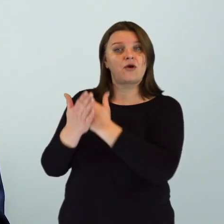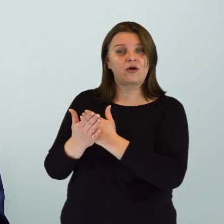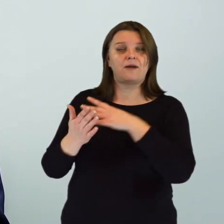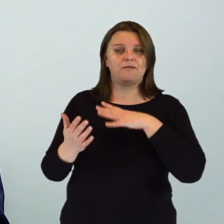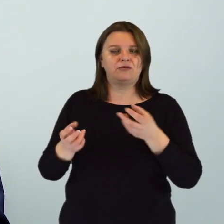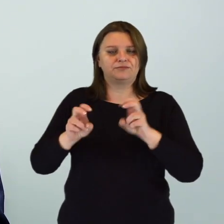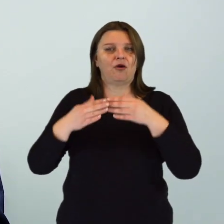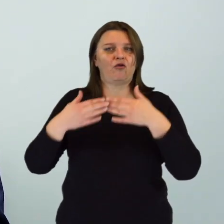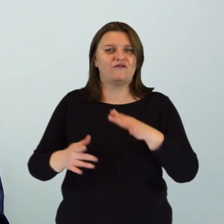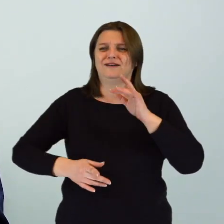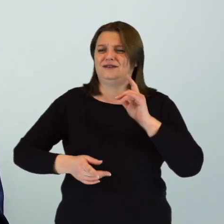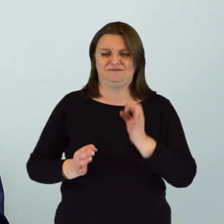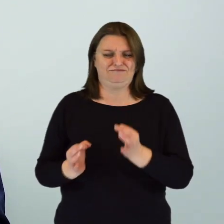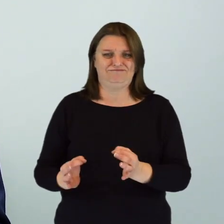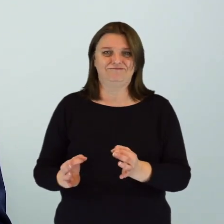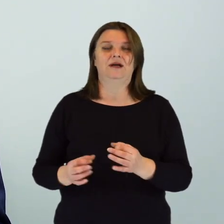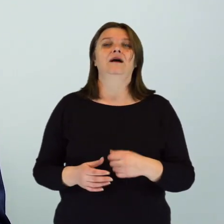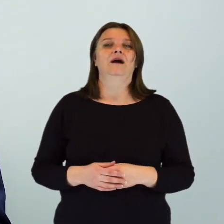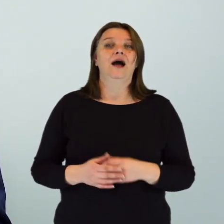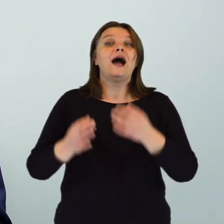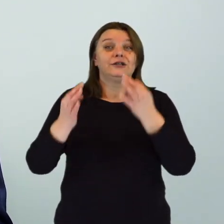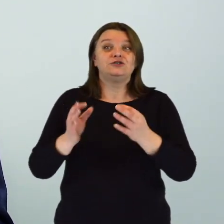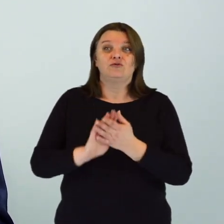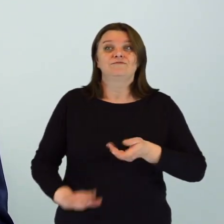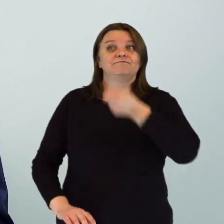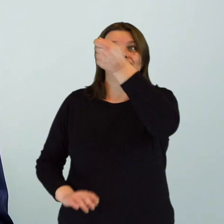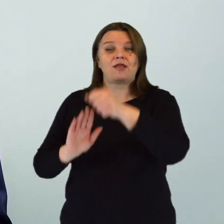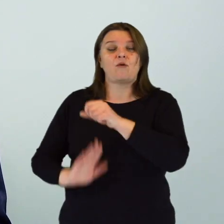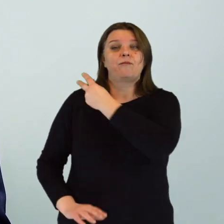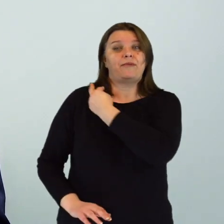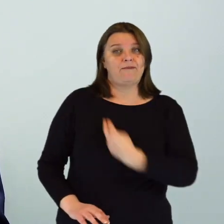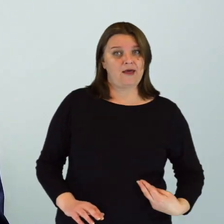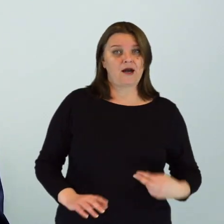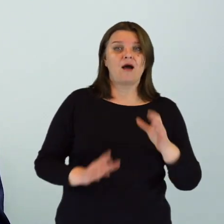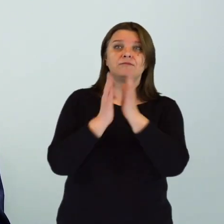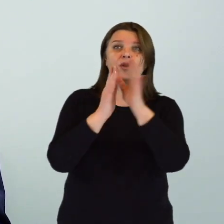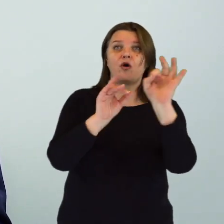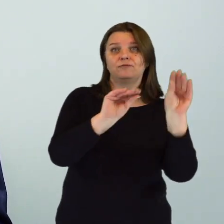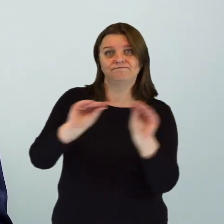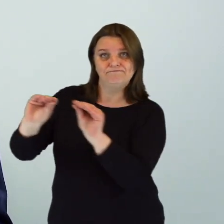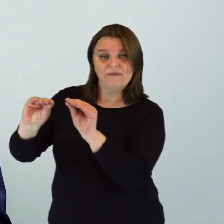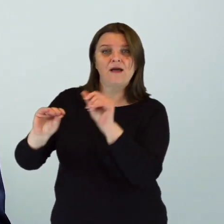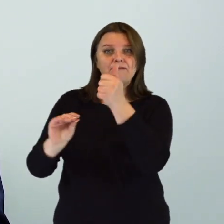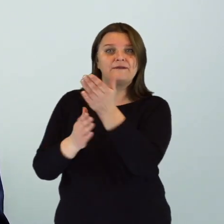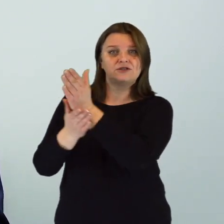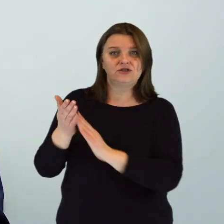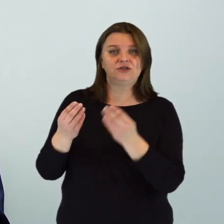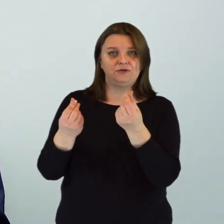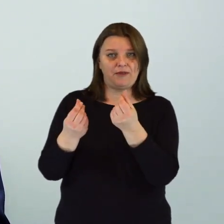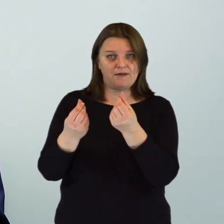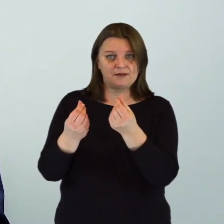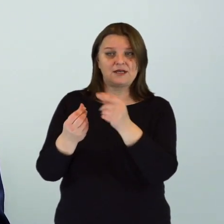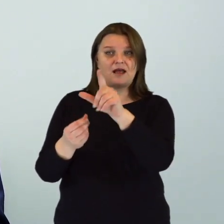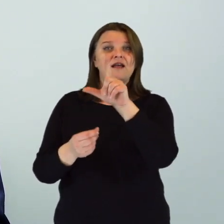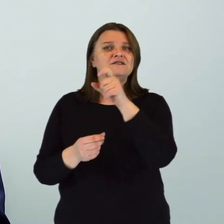żeby ten program był uruchomiony jak najszybciej. Już w dniu dzisiejszym wystąpiliśmy do pana premiera o przesunięcie pierwszej transzy